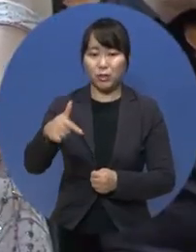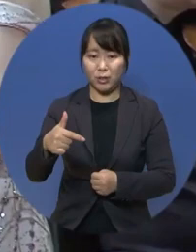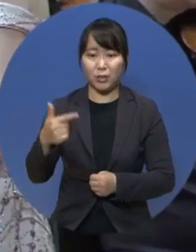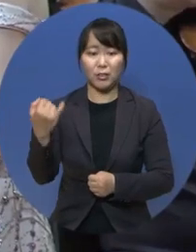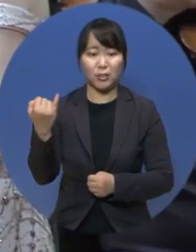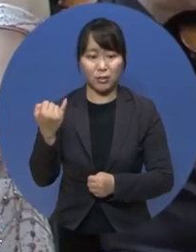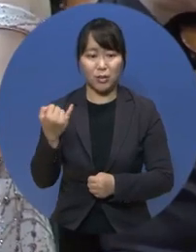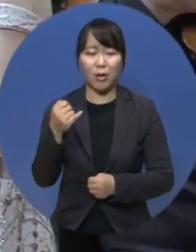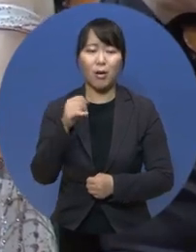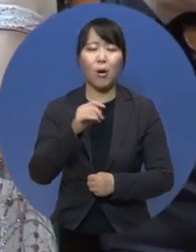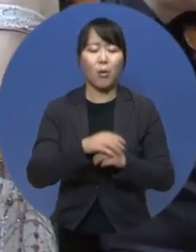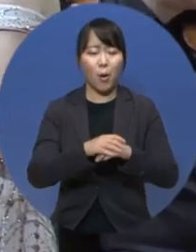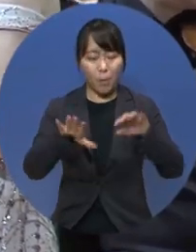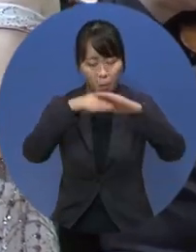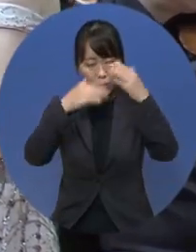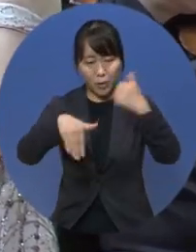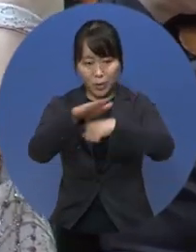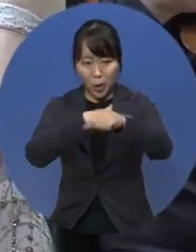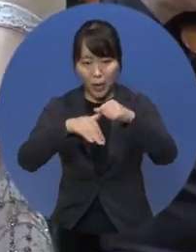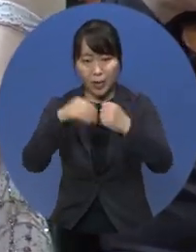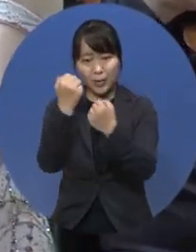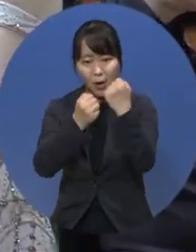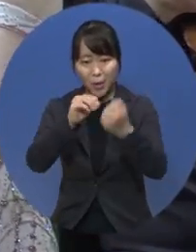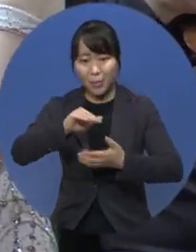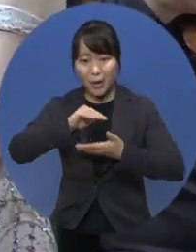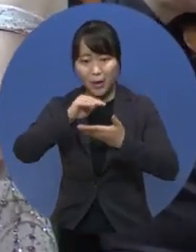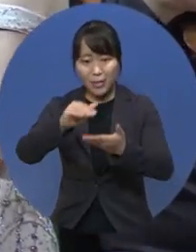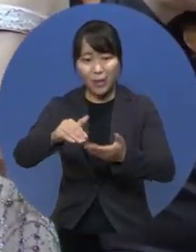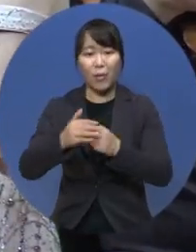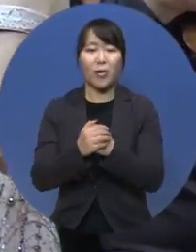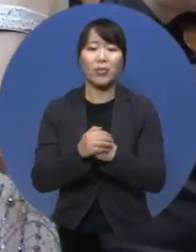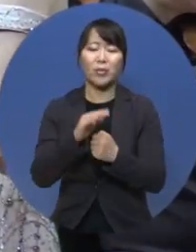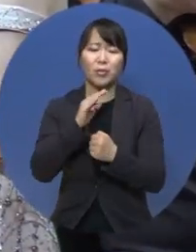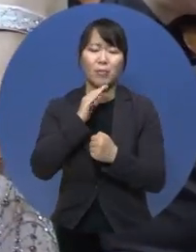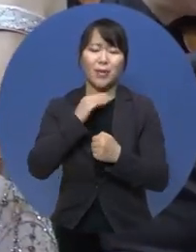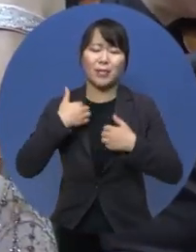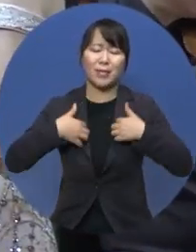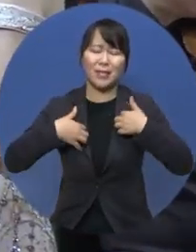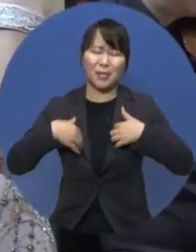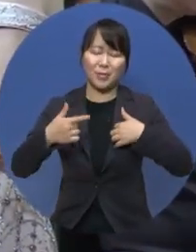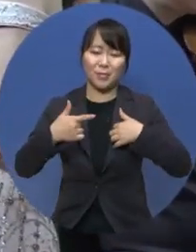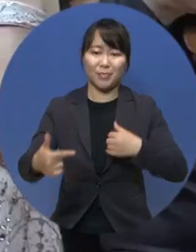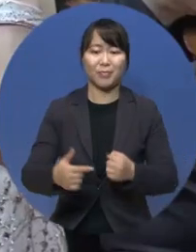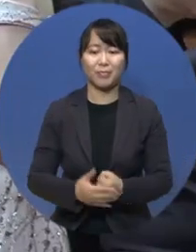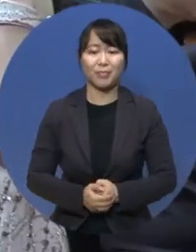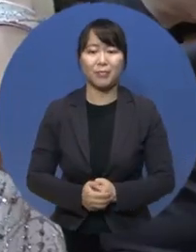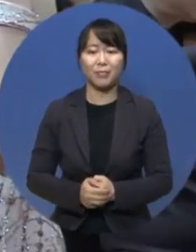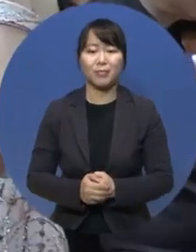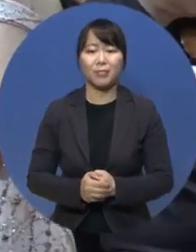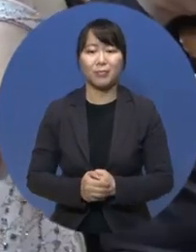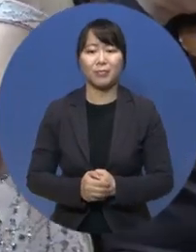연출가 회사를 맡아 관객들에게 큰 즐거움을 선사했습니다